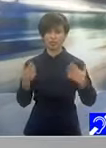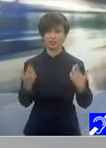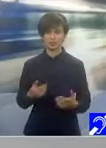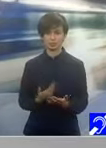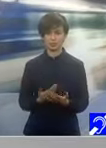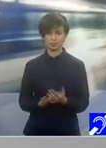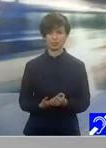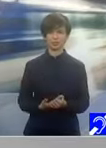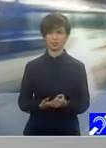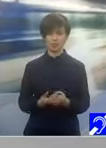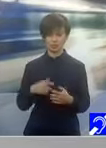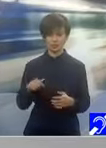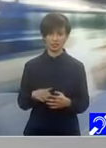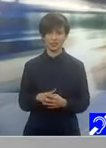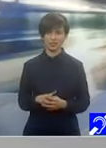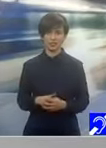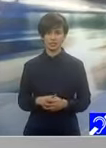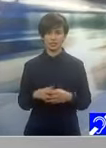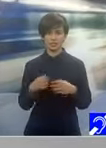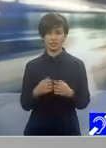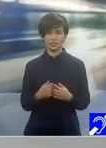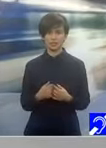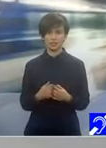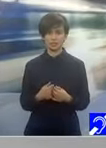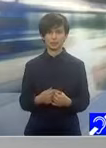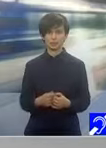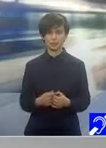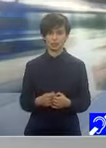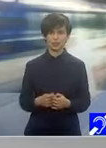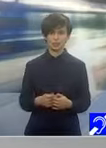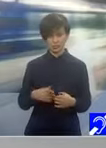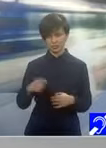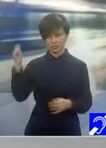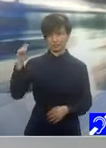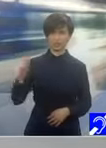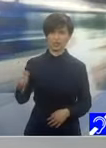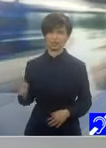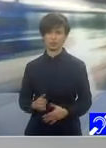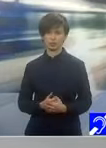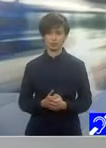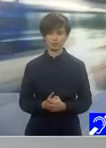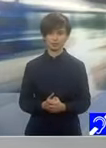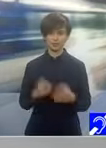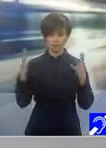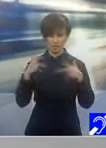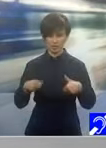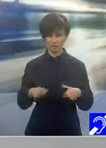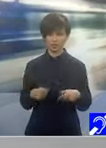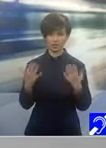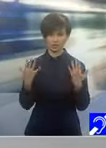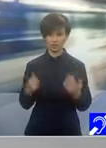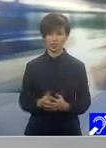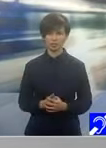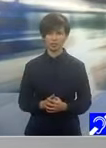ne-am pregătit pentru a accesa un astfel de proiect cu toate cele necesare. Ne-am și calculat punctajul și aveam